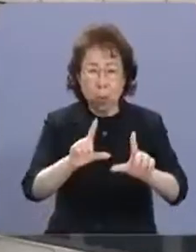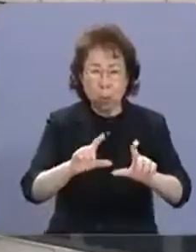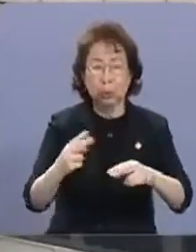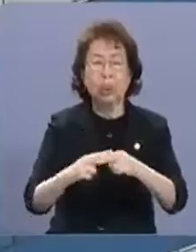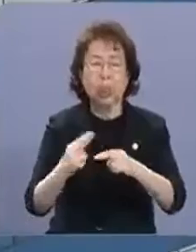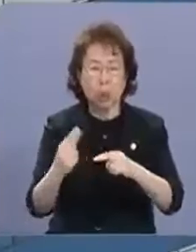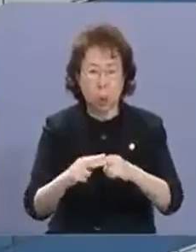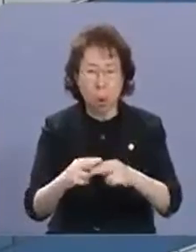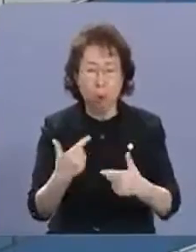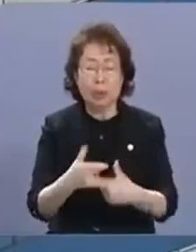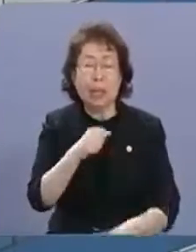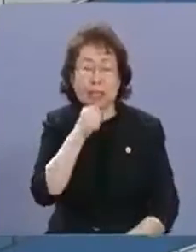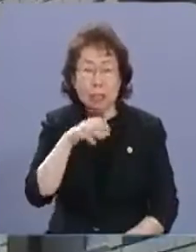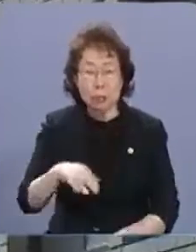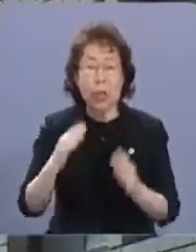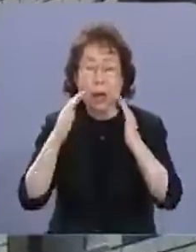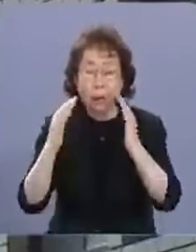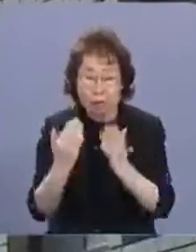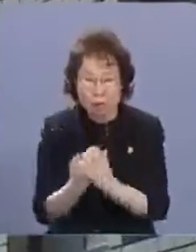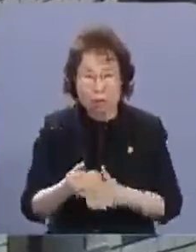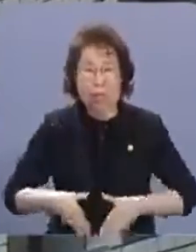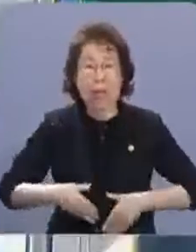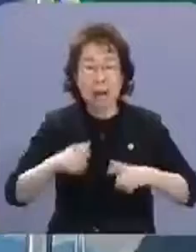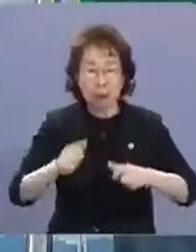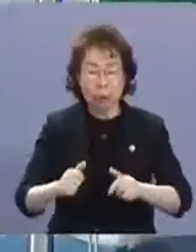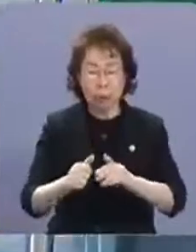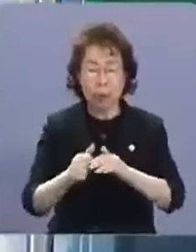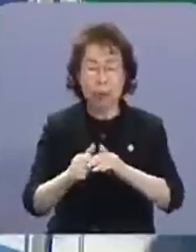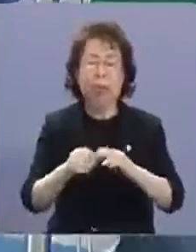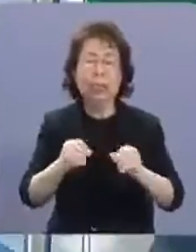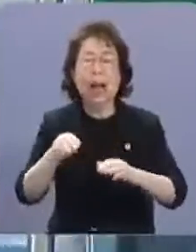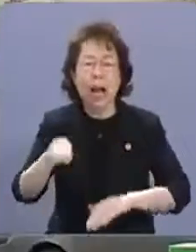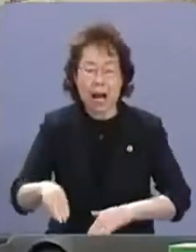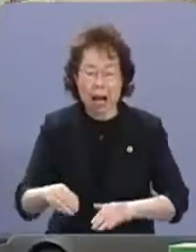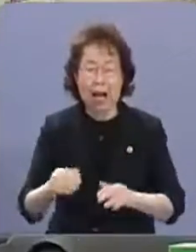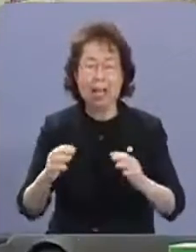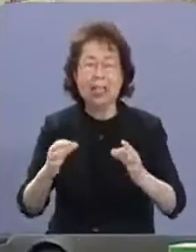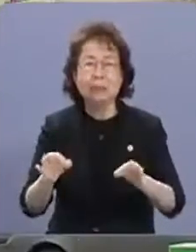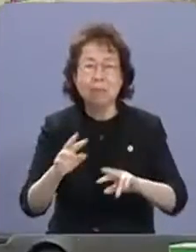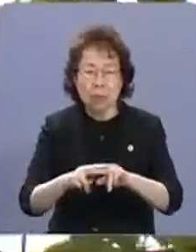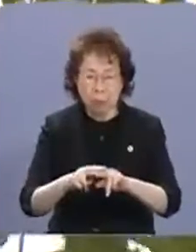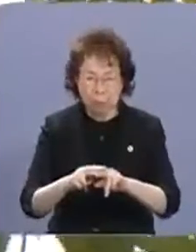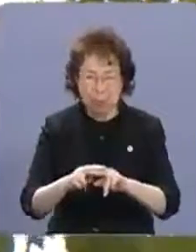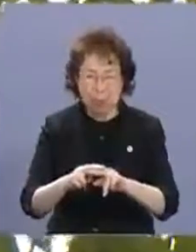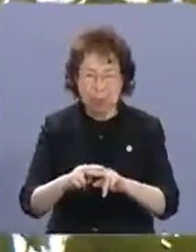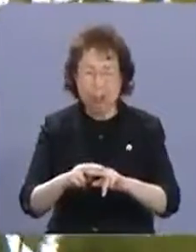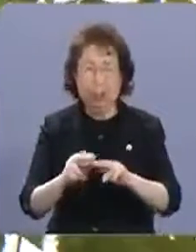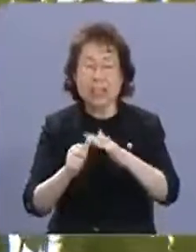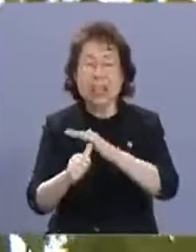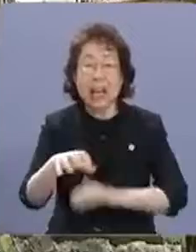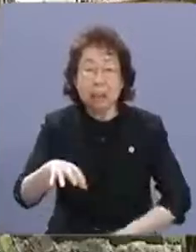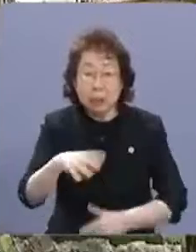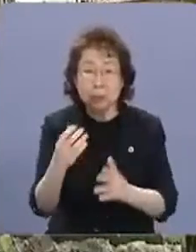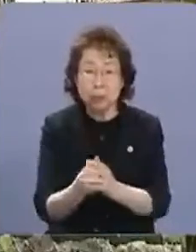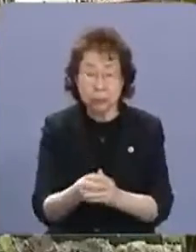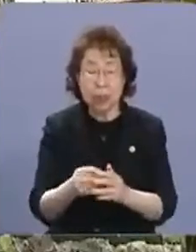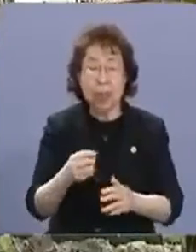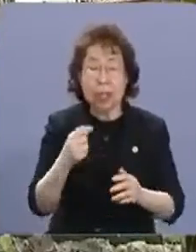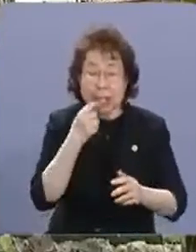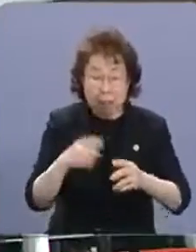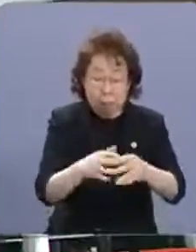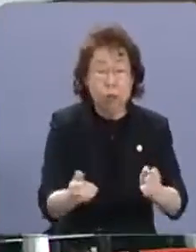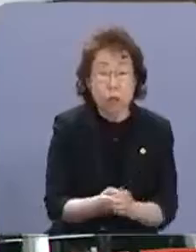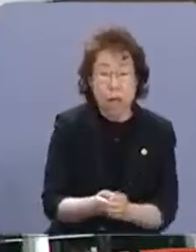영도구, 부산진구, 해운대구, 남구, 사하구, 금정구, 연제구, 사상구 등 9곳은 민주당과 국민의힘